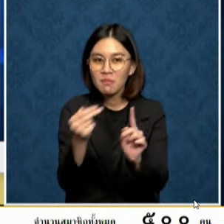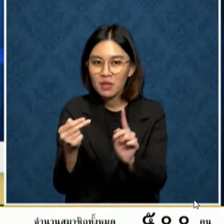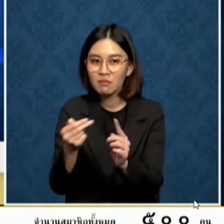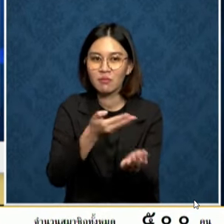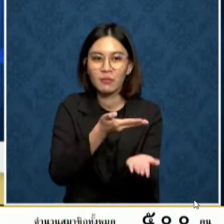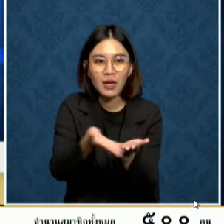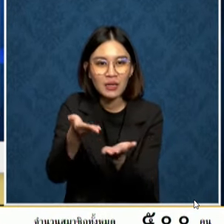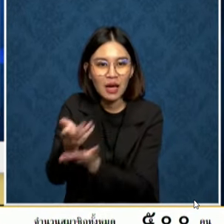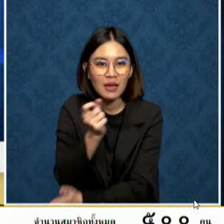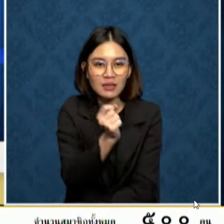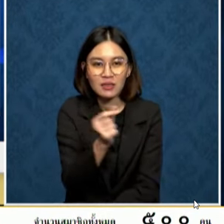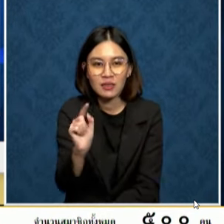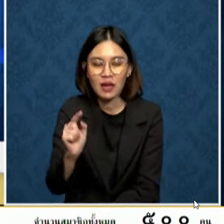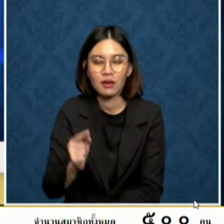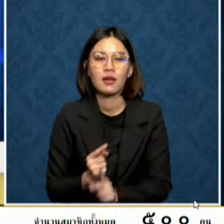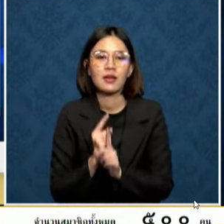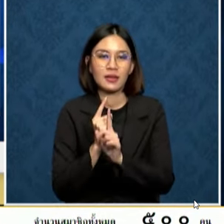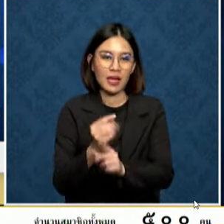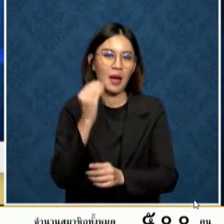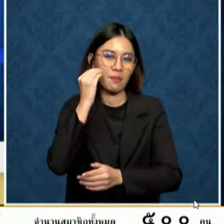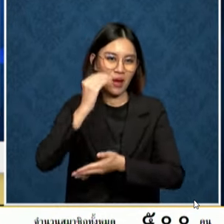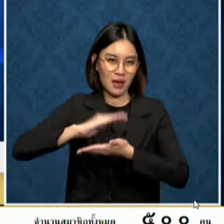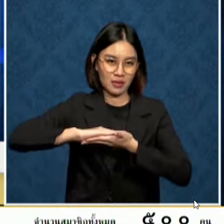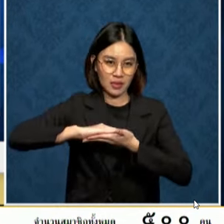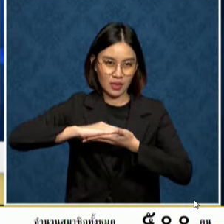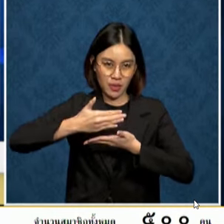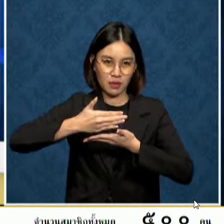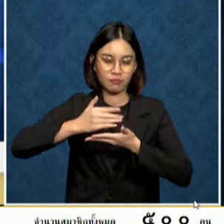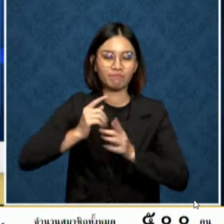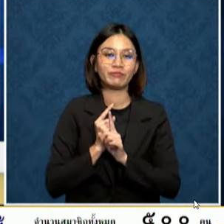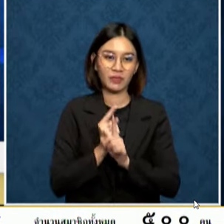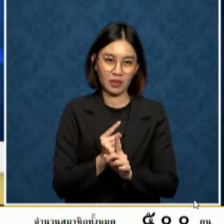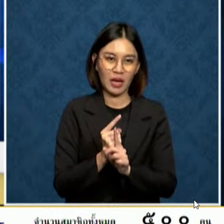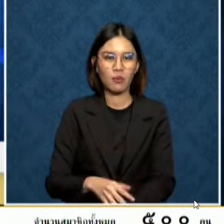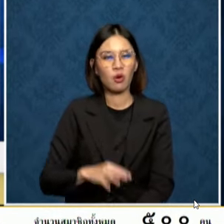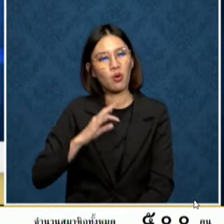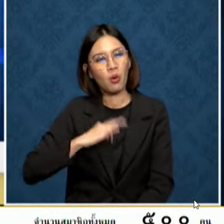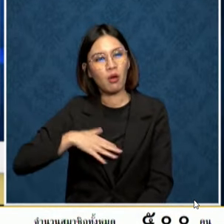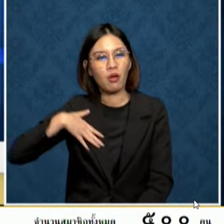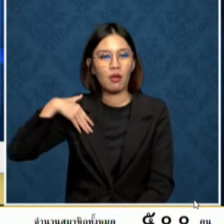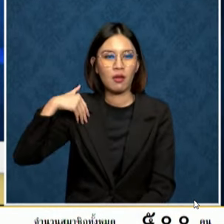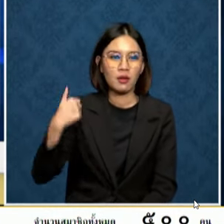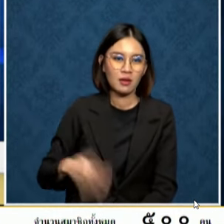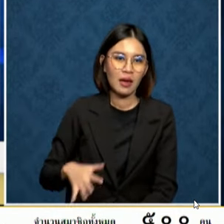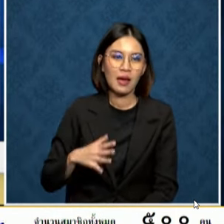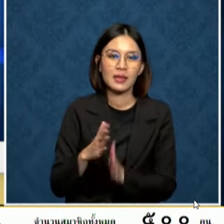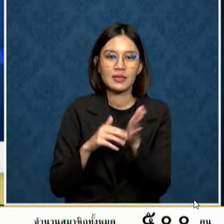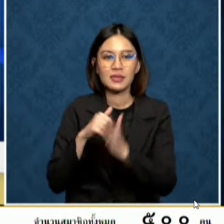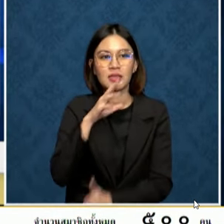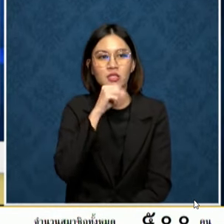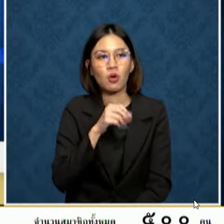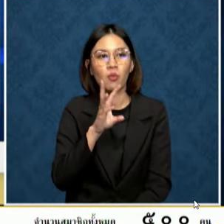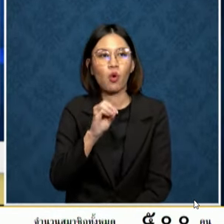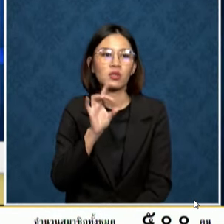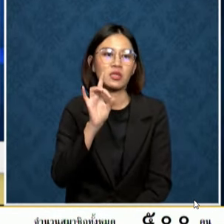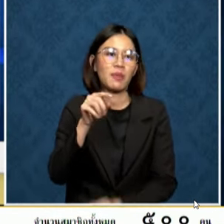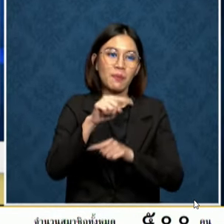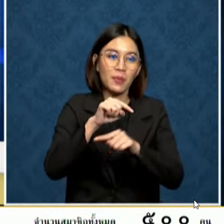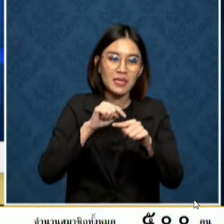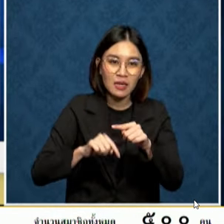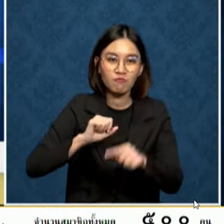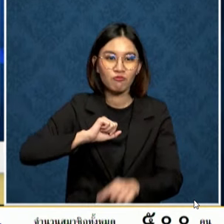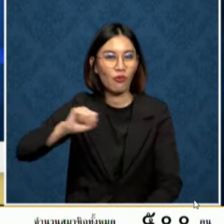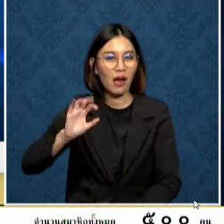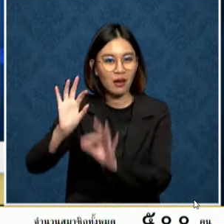หน ต้องใช้ตามทะเบียนบ้านผมพาไปดูอัี้ อัี้เก็บใจมาก โดยเฉพาะสีส้ม 68%แล้มองด้านขวา มัเขียนว่